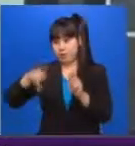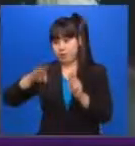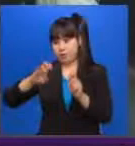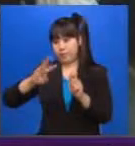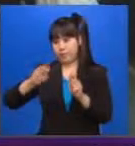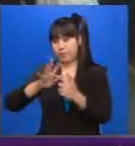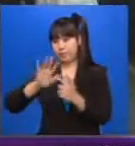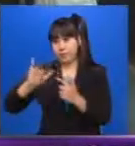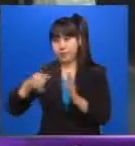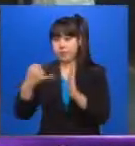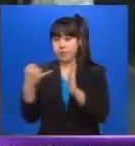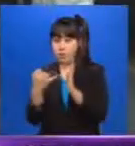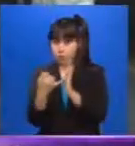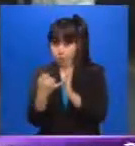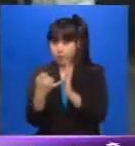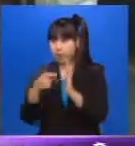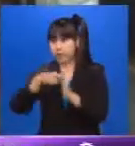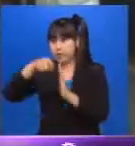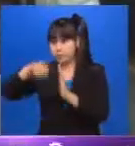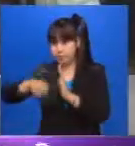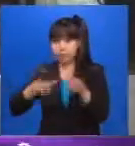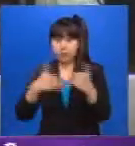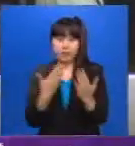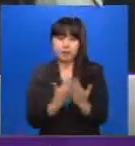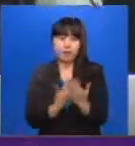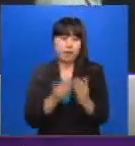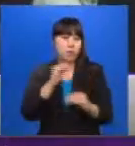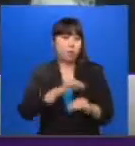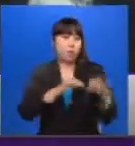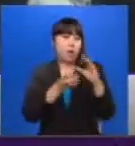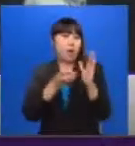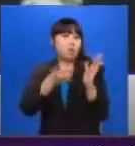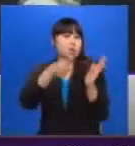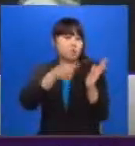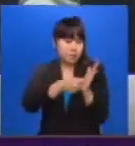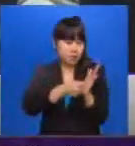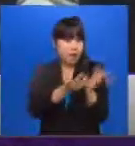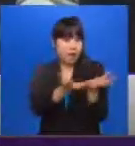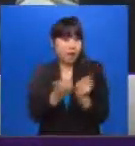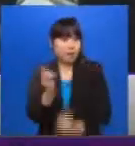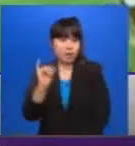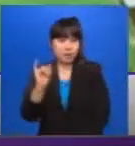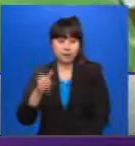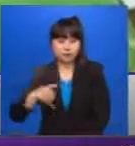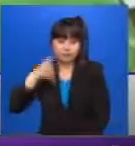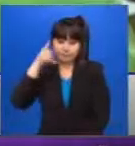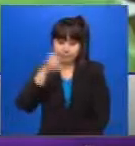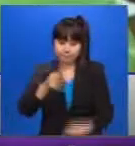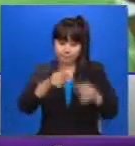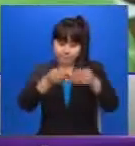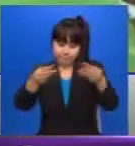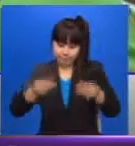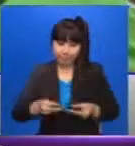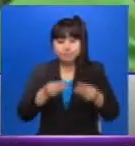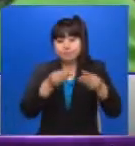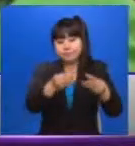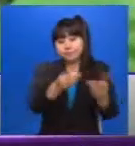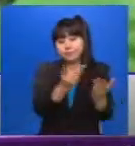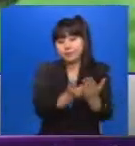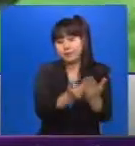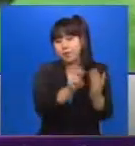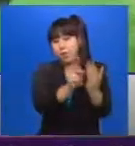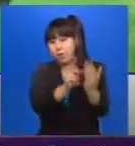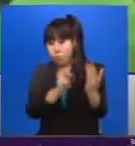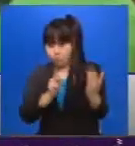นครราชสีมาที่ยังไม่ได้เงินในโครงการรับจำนำข้าวกับรัฐบาลเดินทางมายื่นเอกสารกู้ยืมเงินกับสหกรณ์การเกษตร